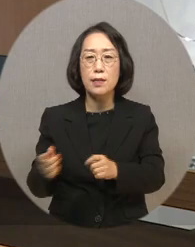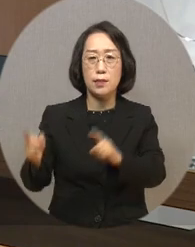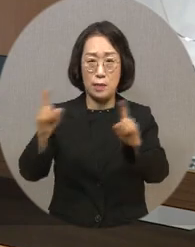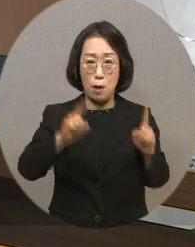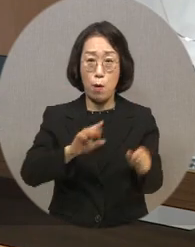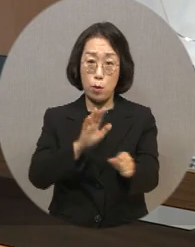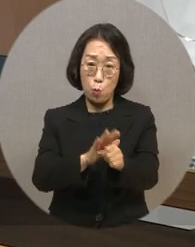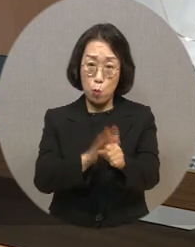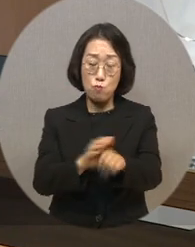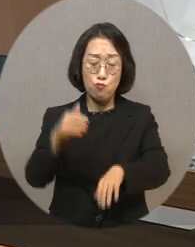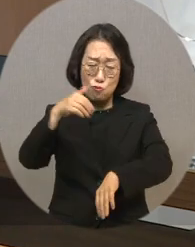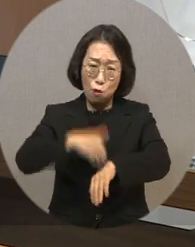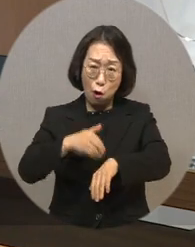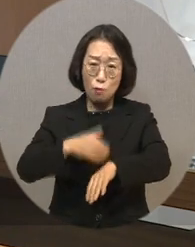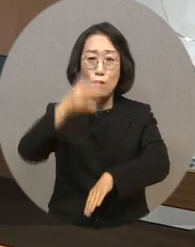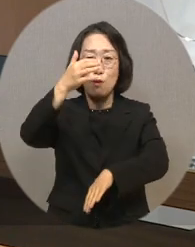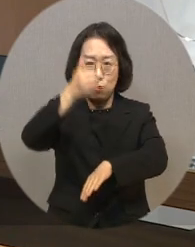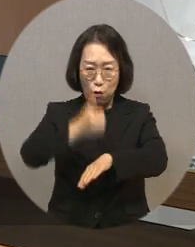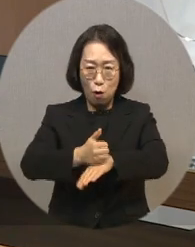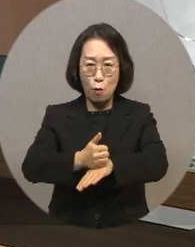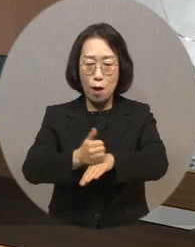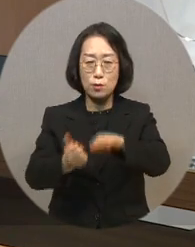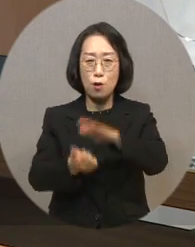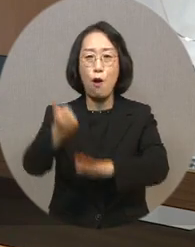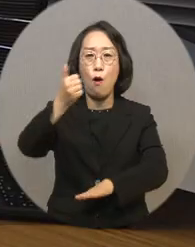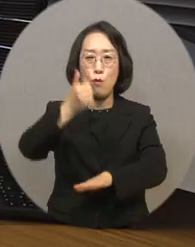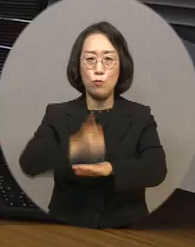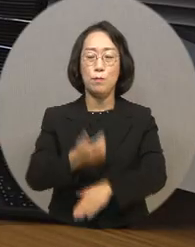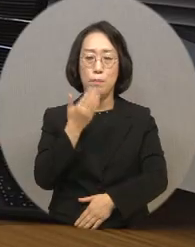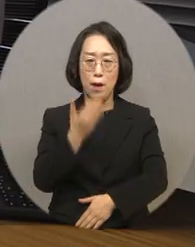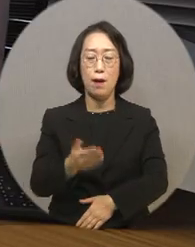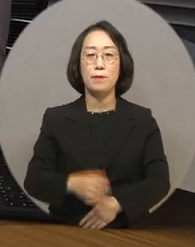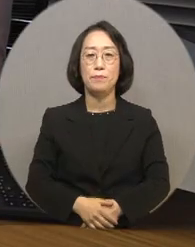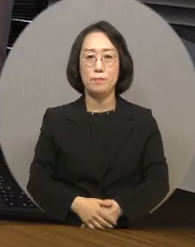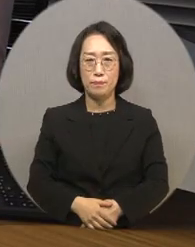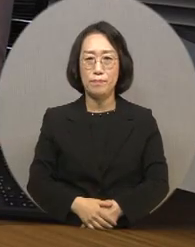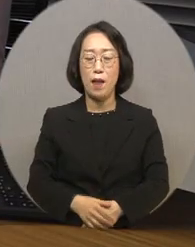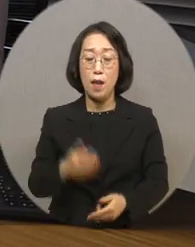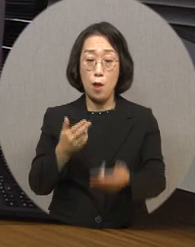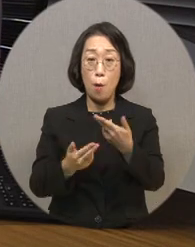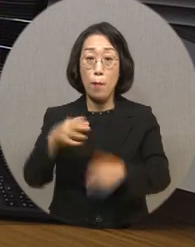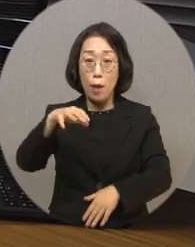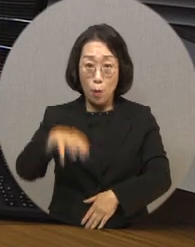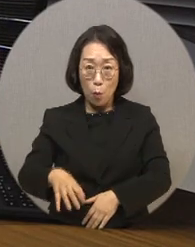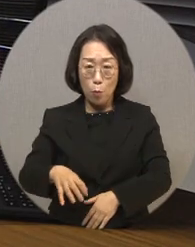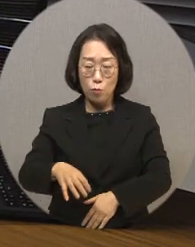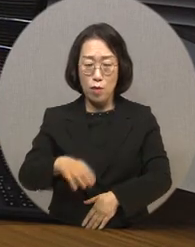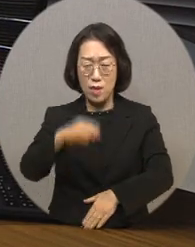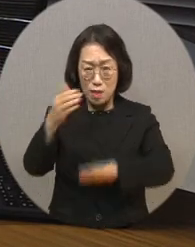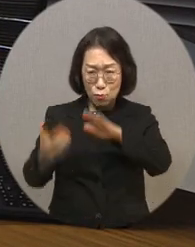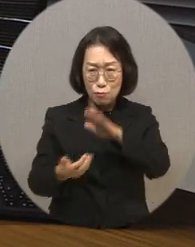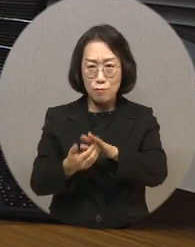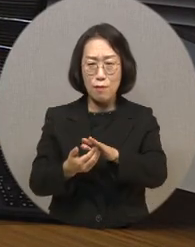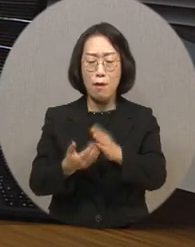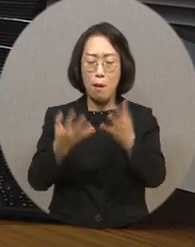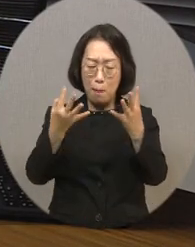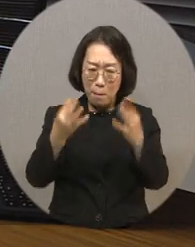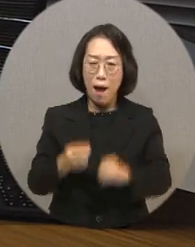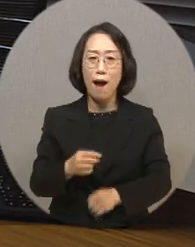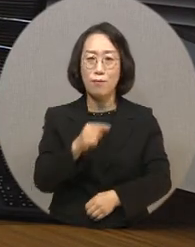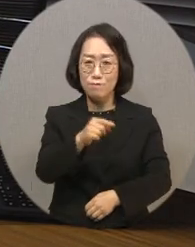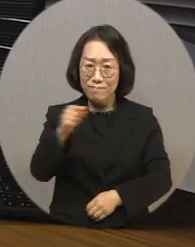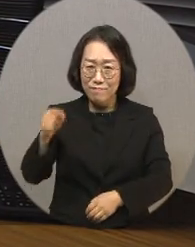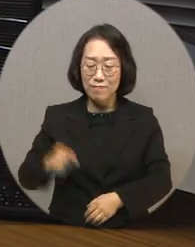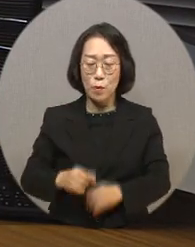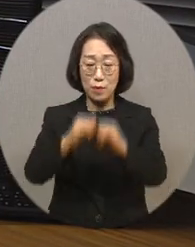생기는 효과성 성과라고 말할 수 있겠죠. 네, 협회가 이뤄낸 성과들이 정말 많은 것 같습니다. 또 우리